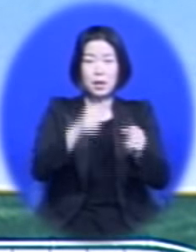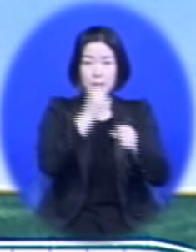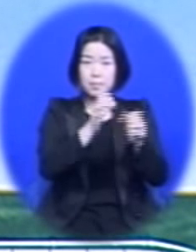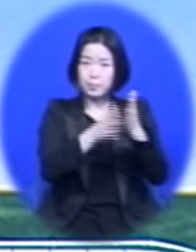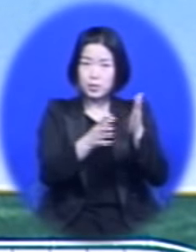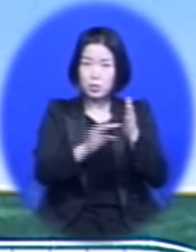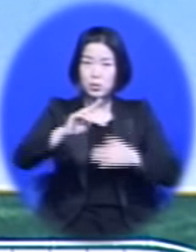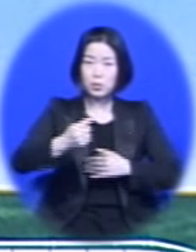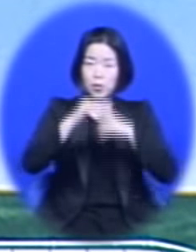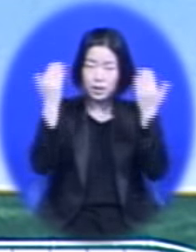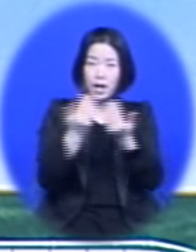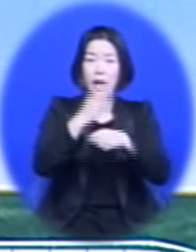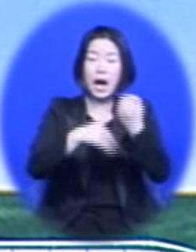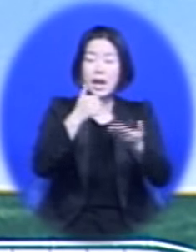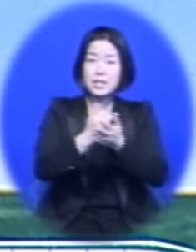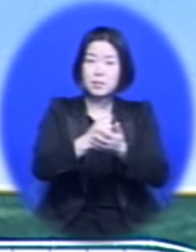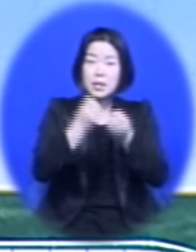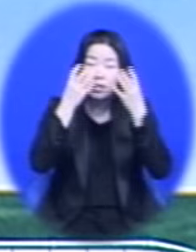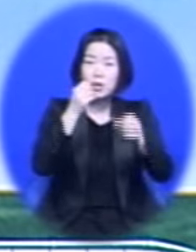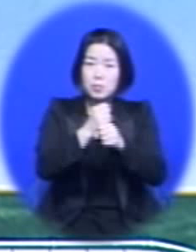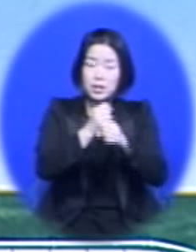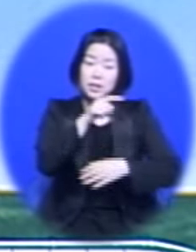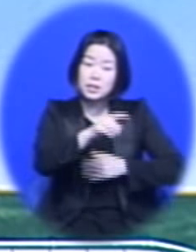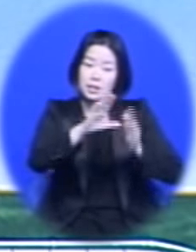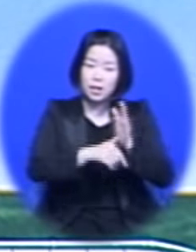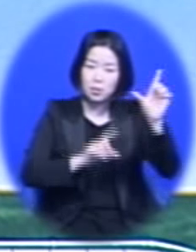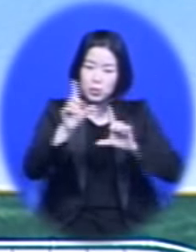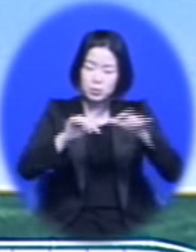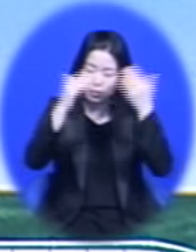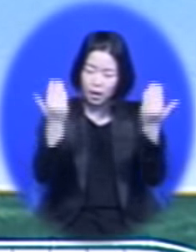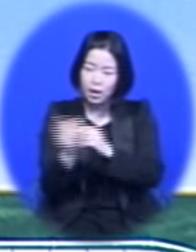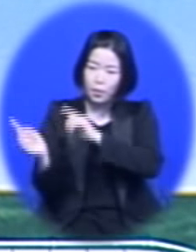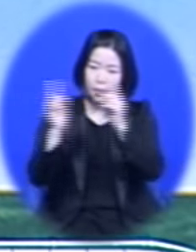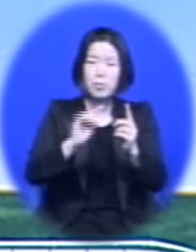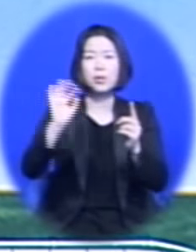피조물들도 하나님이 창조하실 때 그때의 모습으로 다 회복되기 때문에